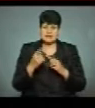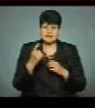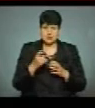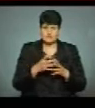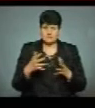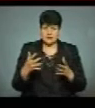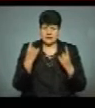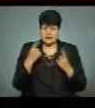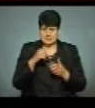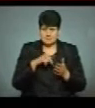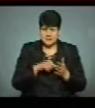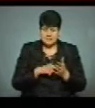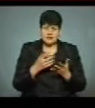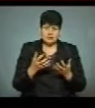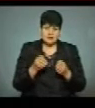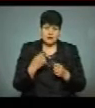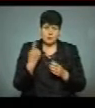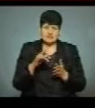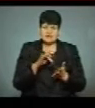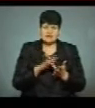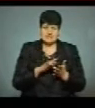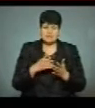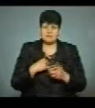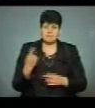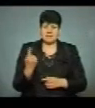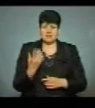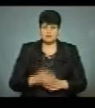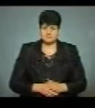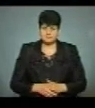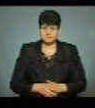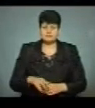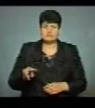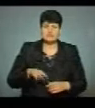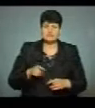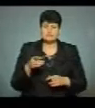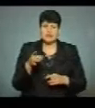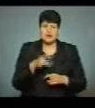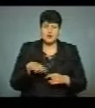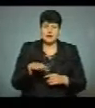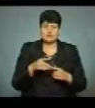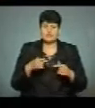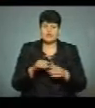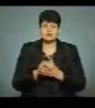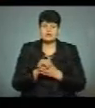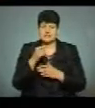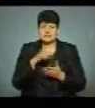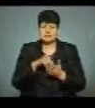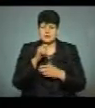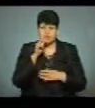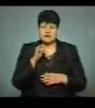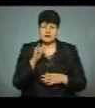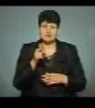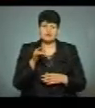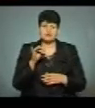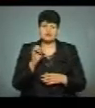міст. А також, якщо брати серед обласних центрів, то ми є першими. Директор Тернопільського регіонального відділення Асоціації міст України Ігор